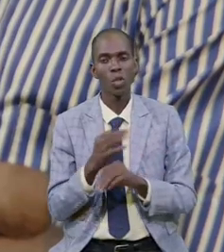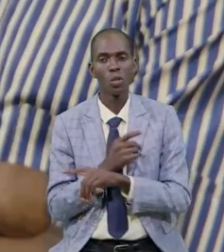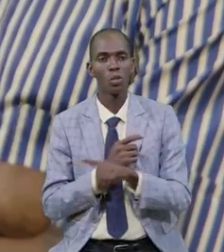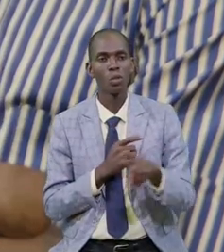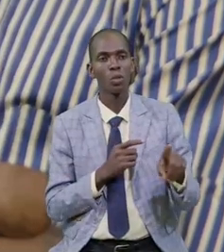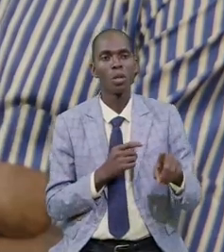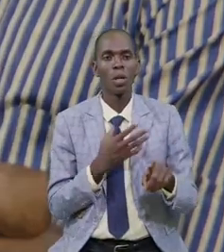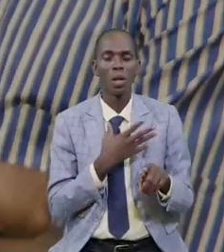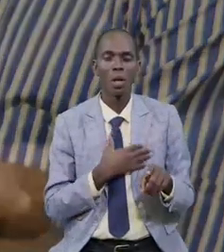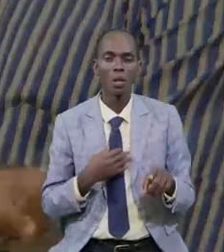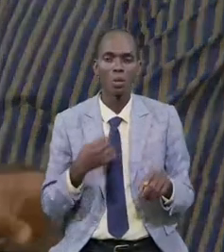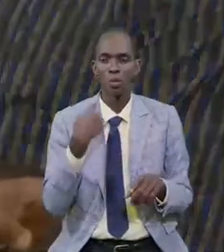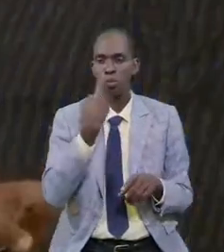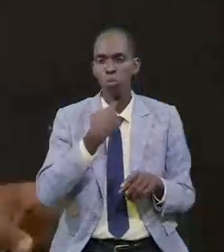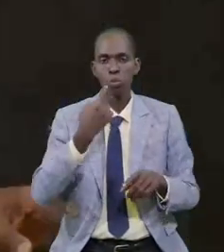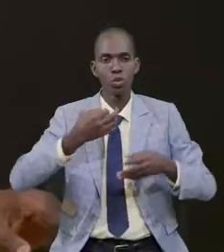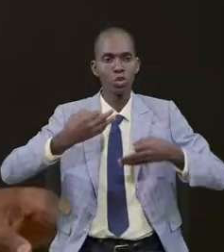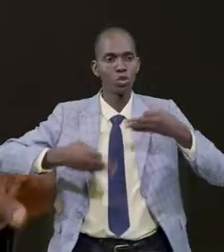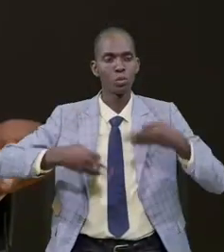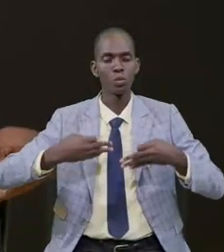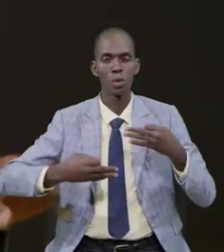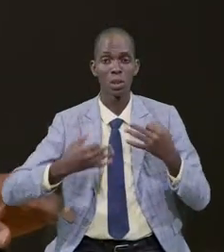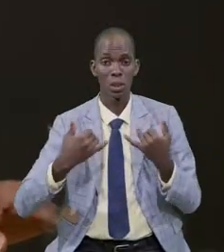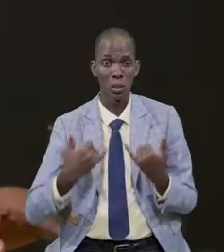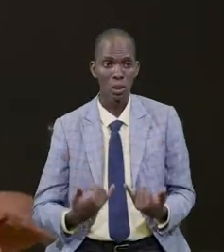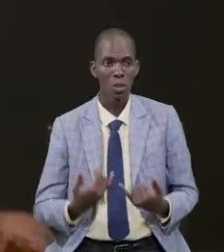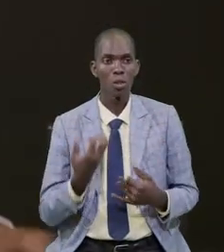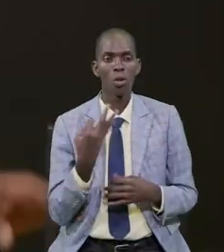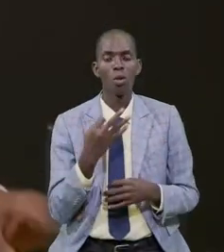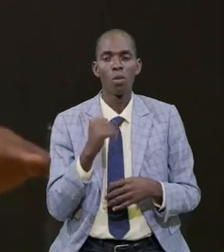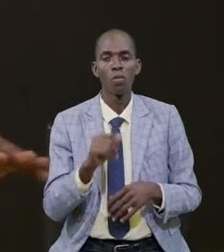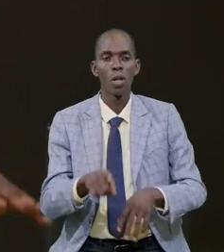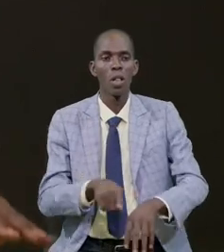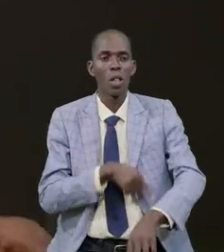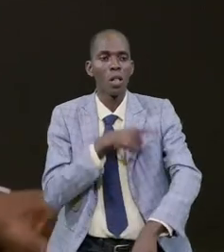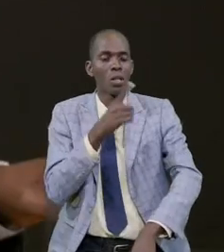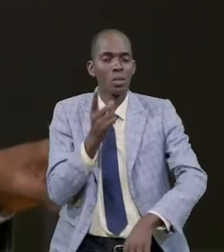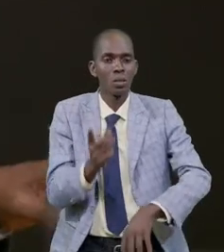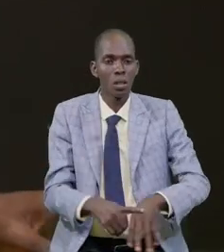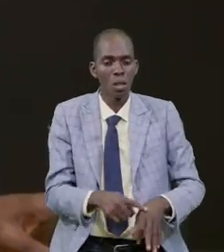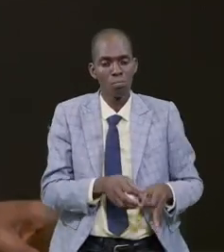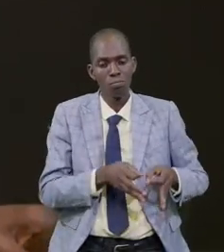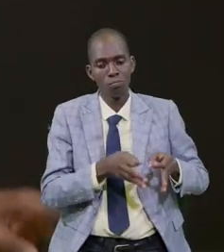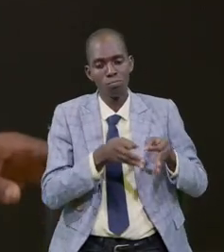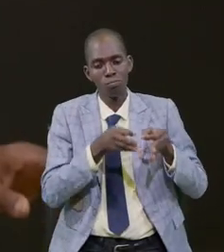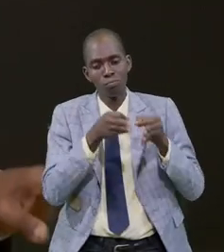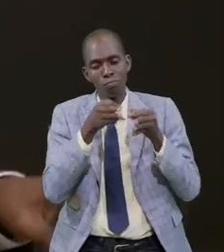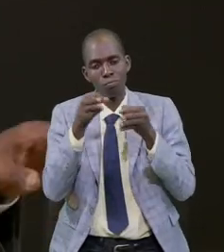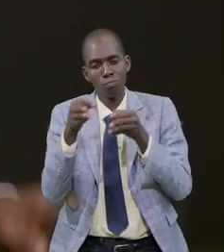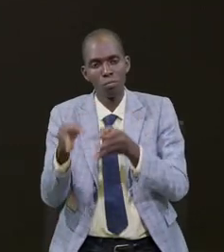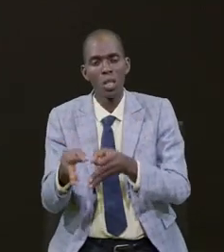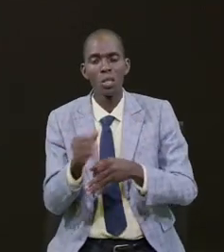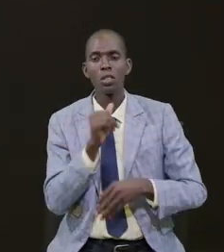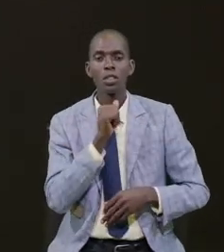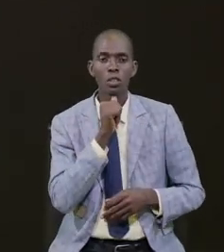et que menacent depuis longtemps